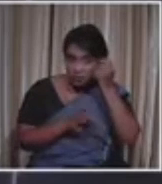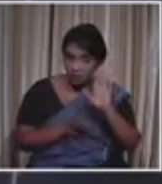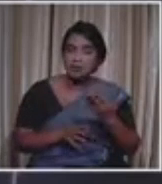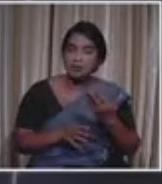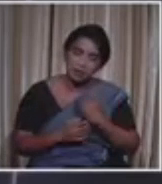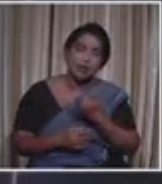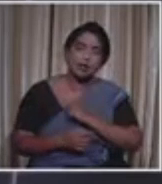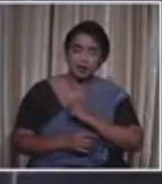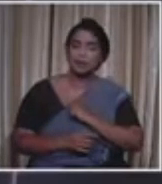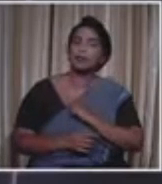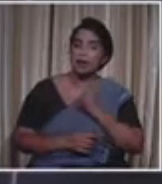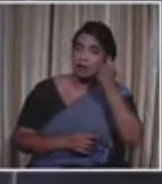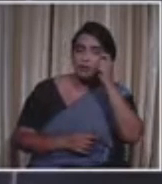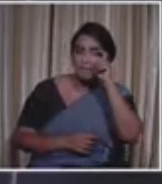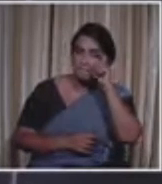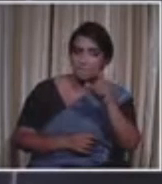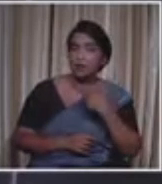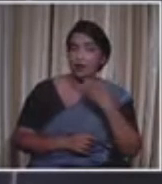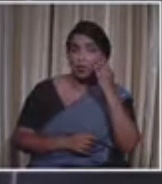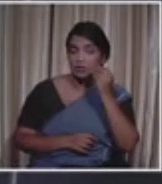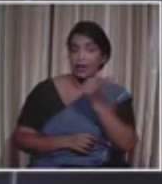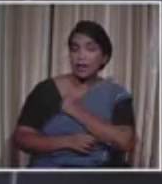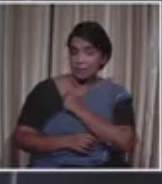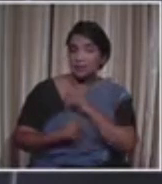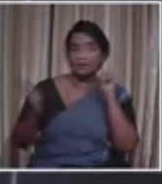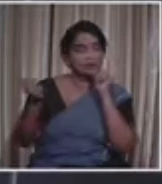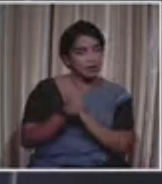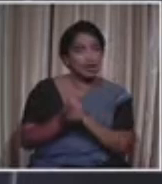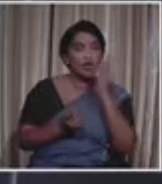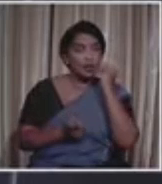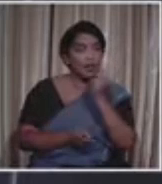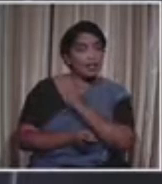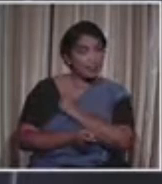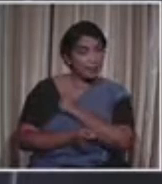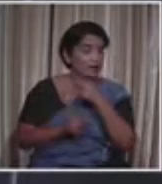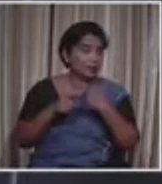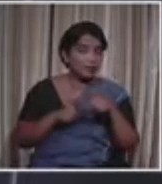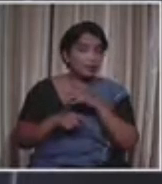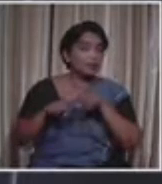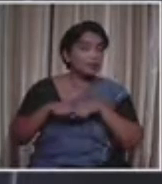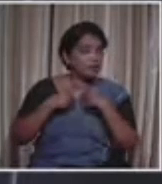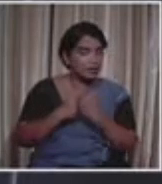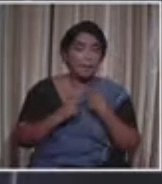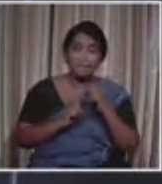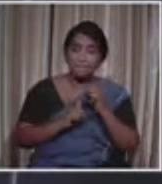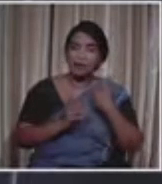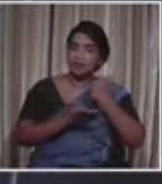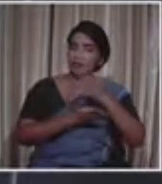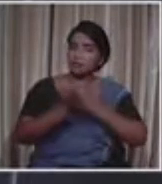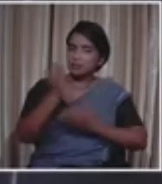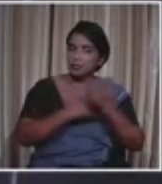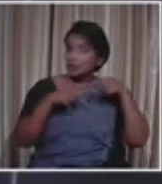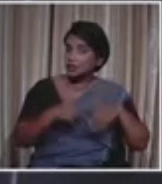අපි කැමති ඒ යෝජනාව බලන්න. නමුත් මම රුසියානු තානාපතිතුමා හම්බුණා. රුසියානු තානාපතිවරයා විතරක් නෙමෙයි ඒ සමාගම් වලට පෞද්ගලිකව ලියලා තියෙනවා. තාම